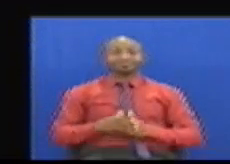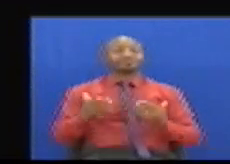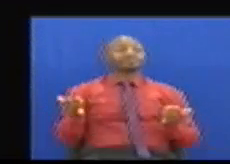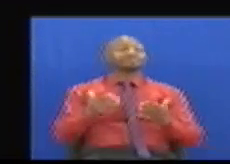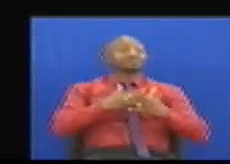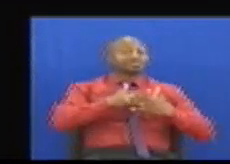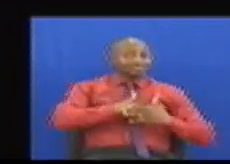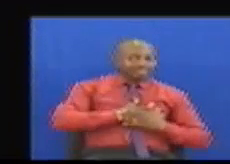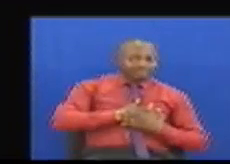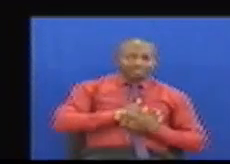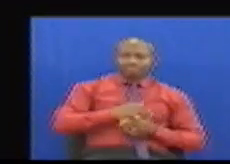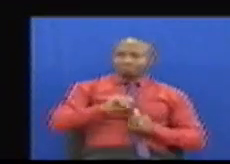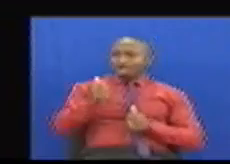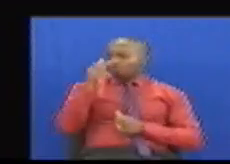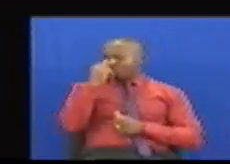Asante sana. Sijamuona